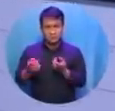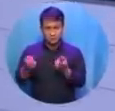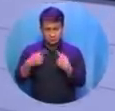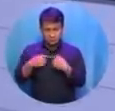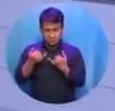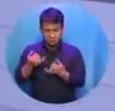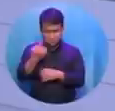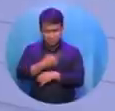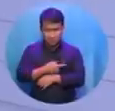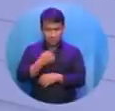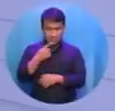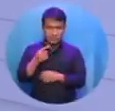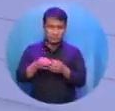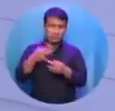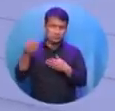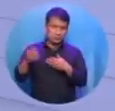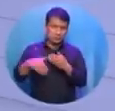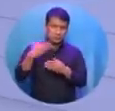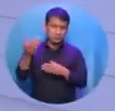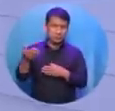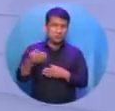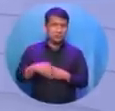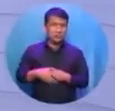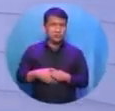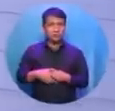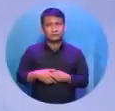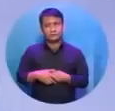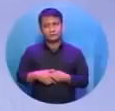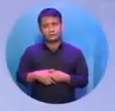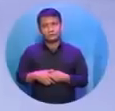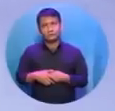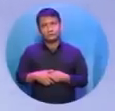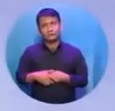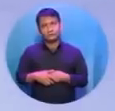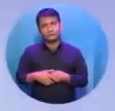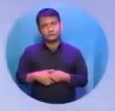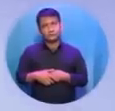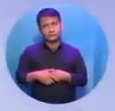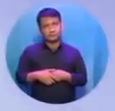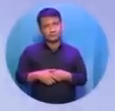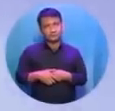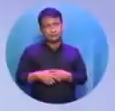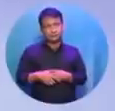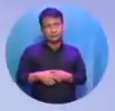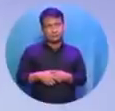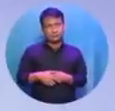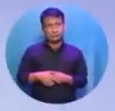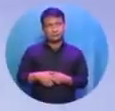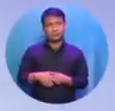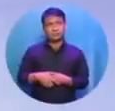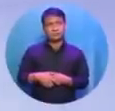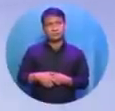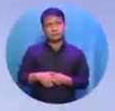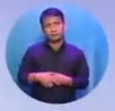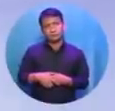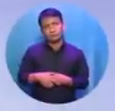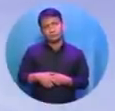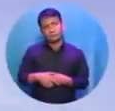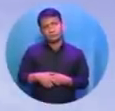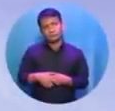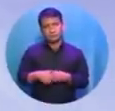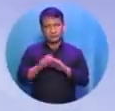ngayong araw, move on ka na sa iba pang videos. Okay? Now, medyo ayus-ayusin yung boss niyo. Walang